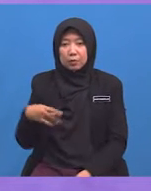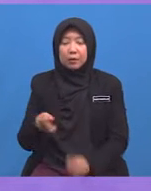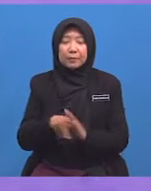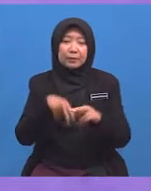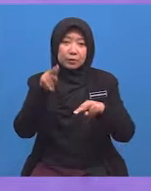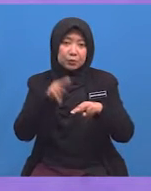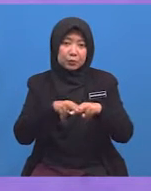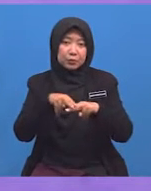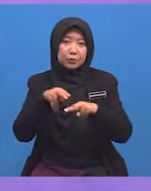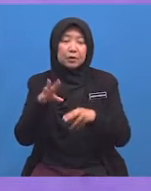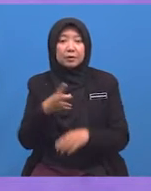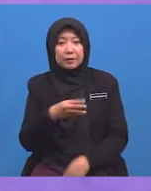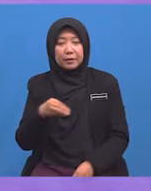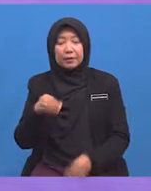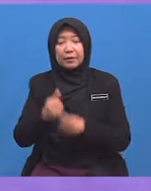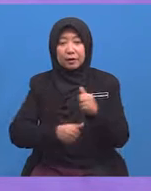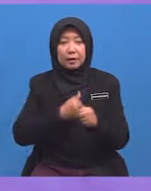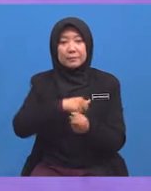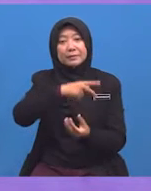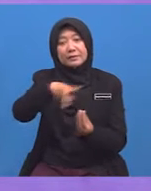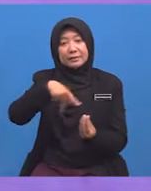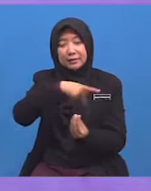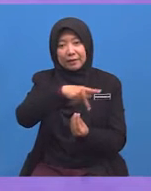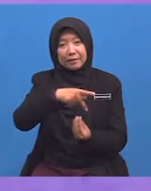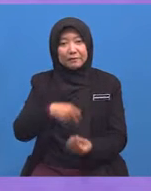penduduk dan alam sekitar.